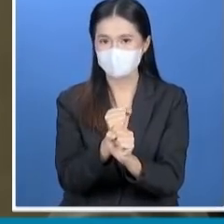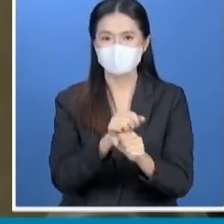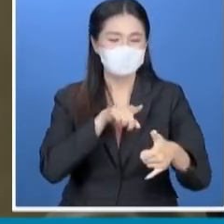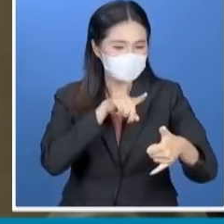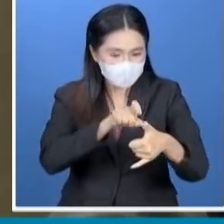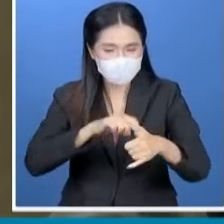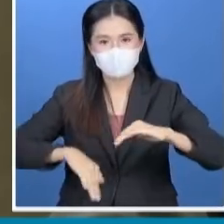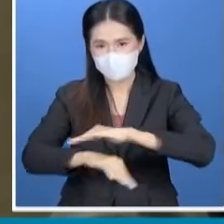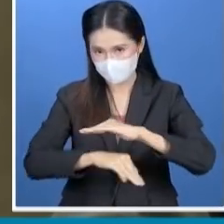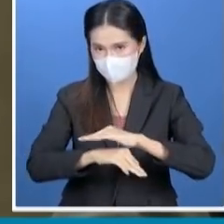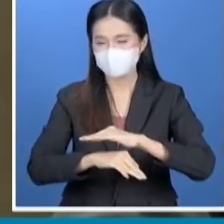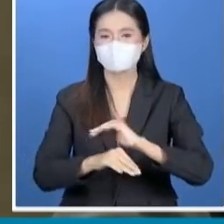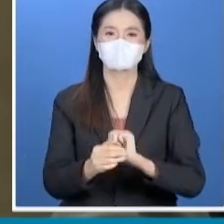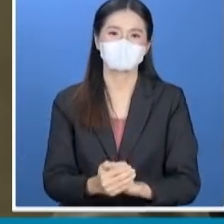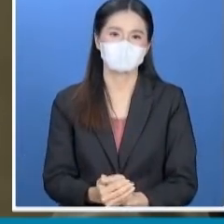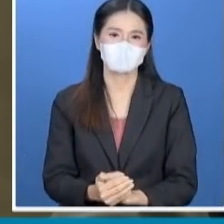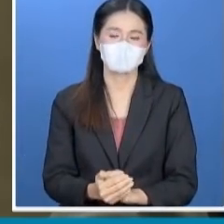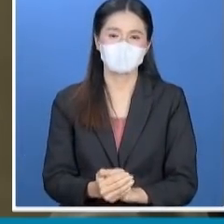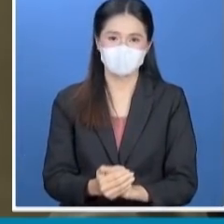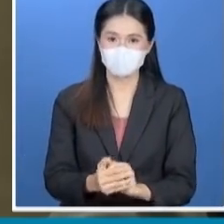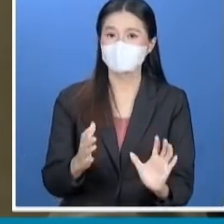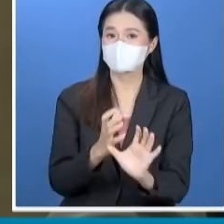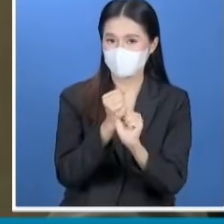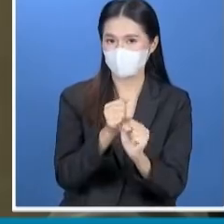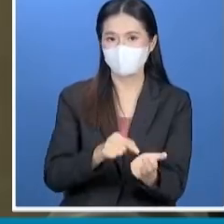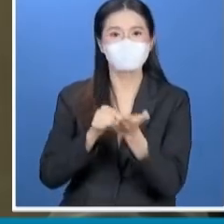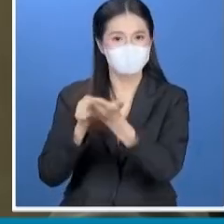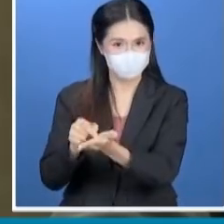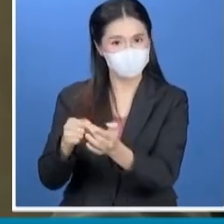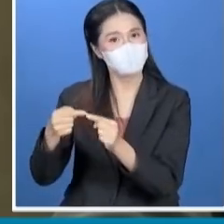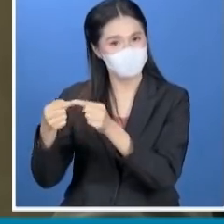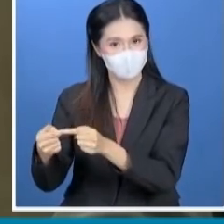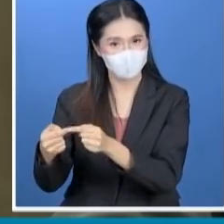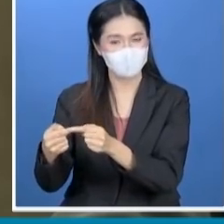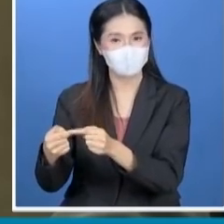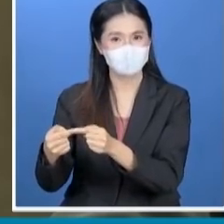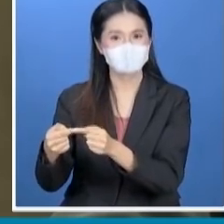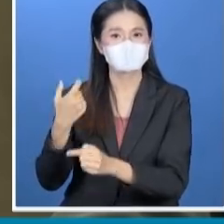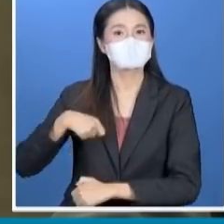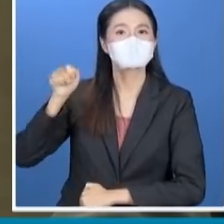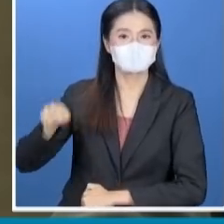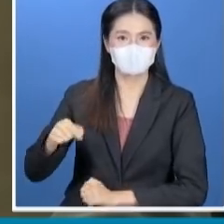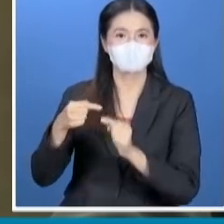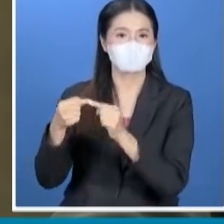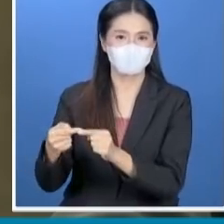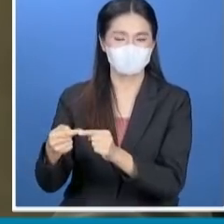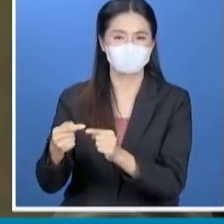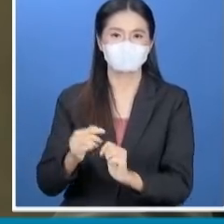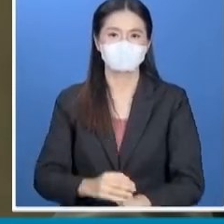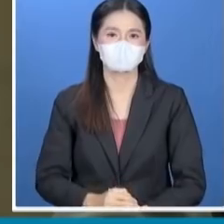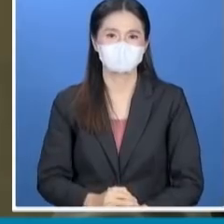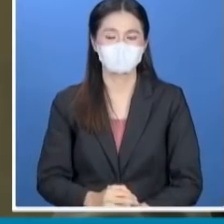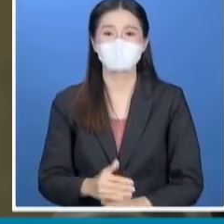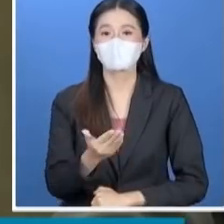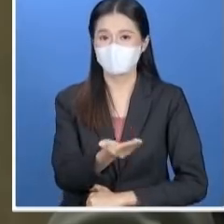นเบื้องต้นสำนวนจะต้องไปต่อในชั้นอัยการชั้นศาลนะครับฉะ